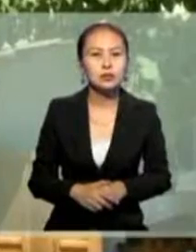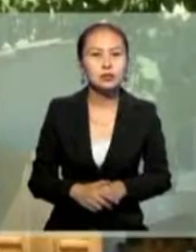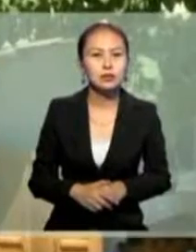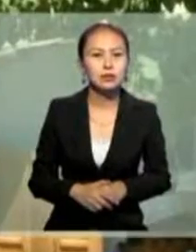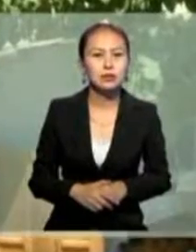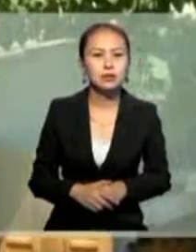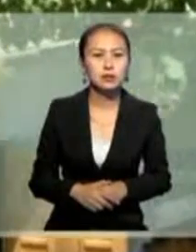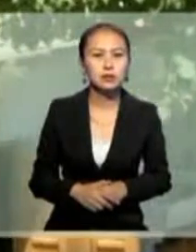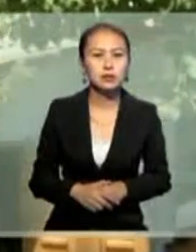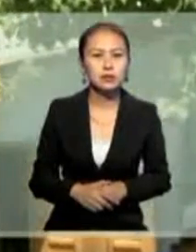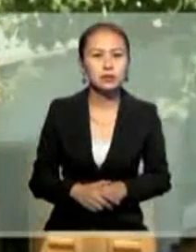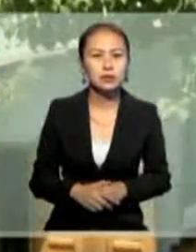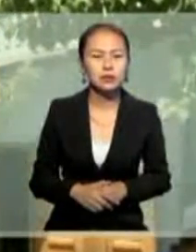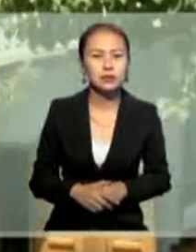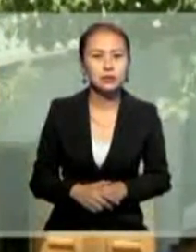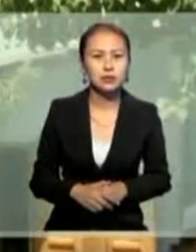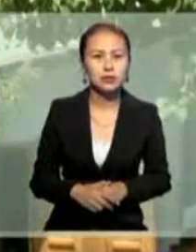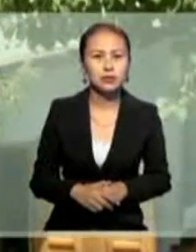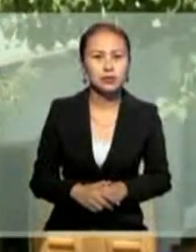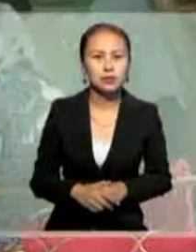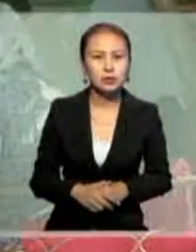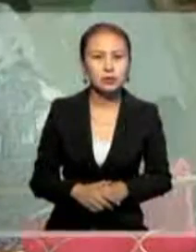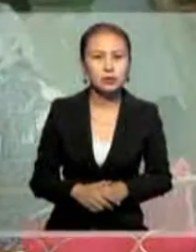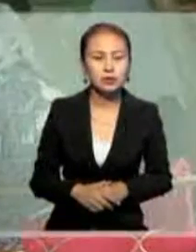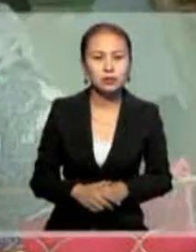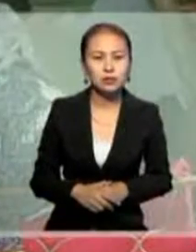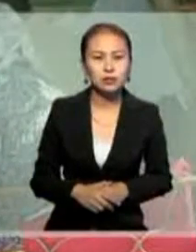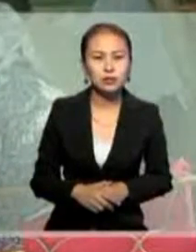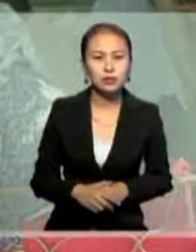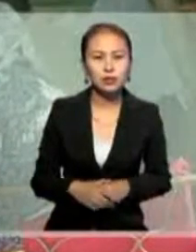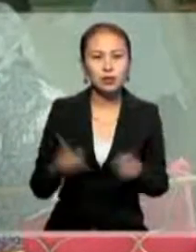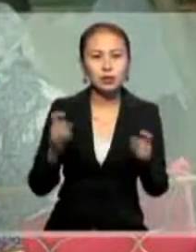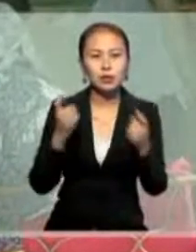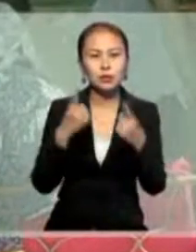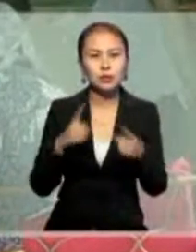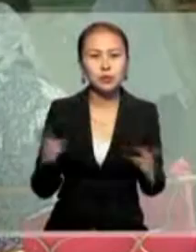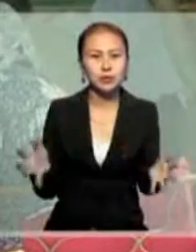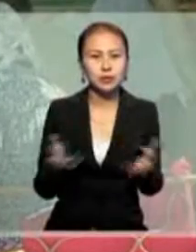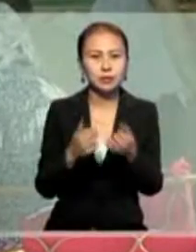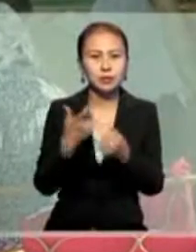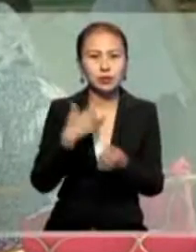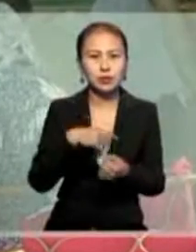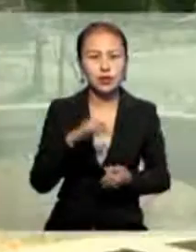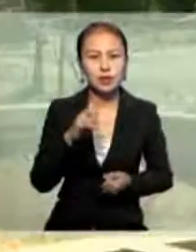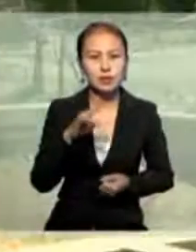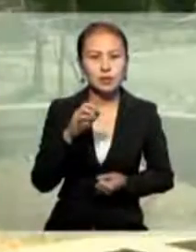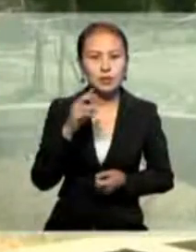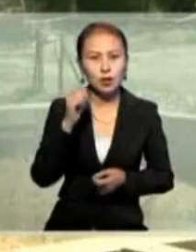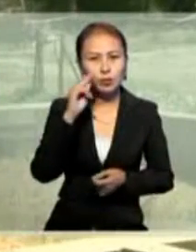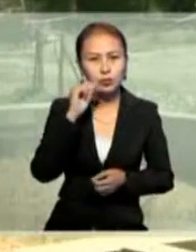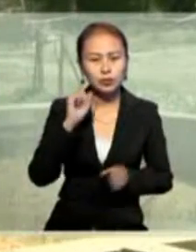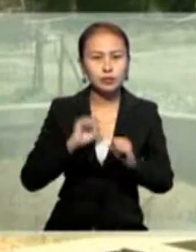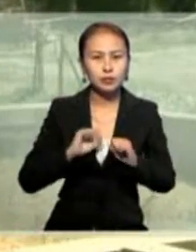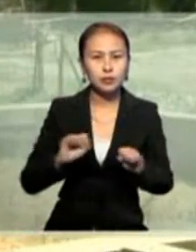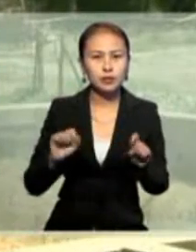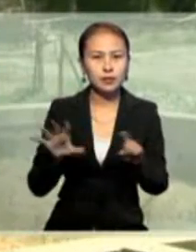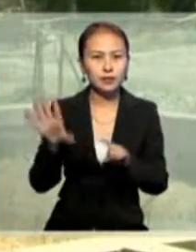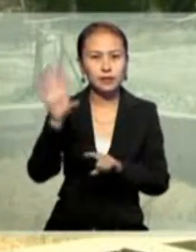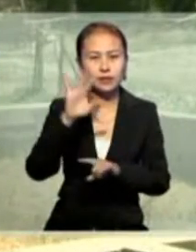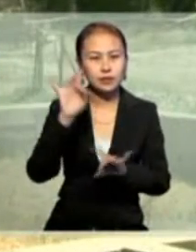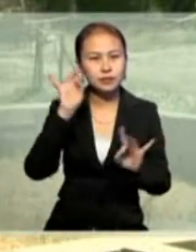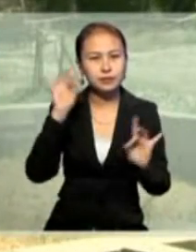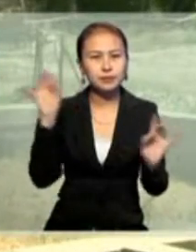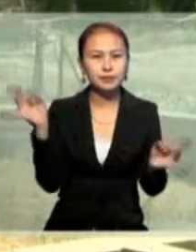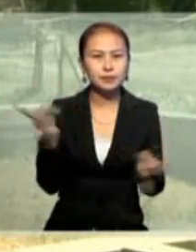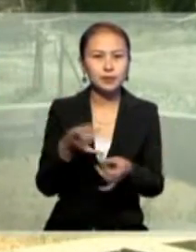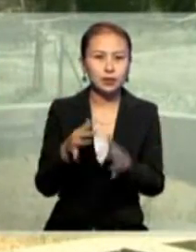Сосын есімен өзін шаршап қалғанына екінші сарқырамадан түсіп кеткен ғой. Өзгелер үшін өзінің жанын қиған Асылбектің батырлығы ел аузында. Жергілікті